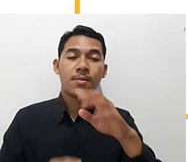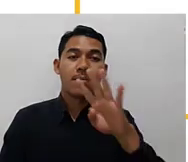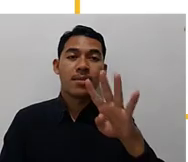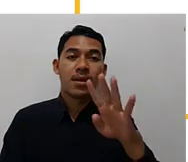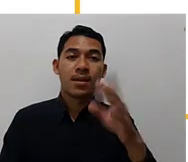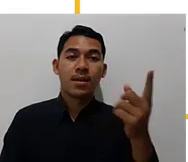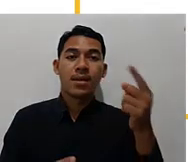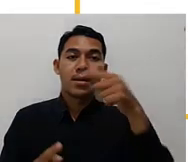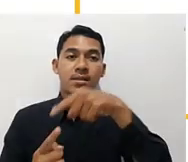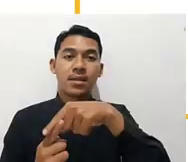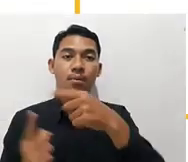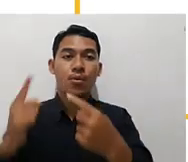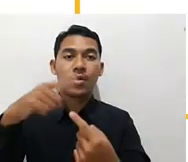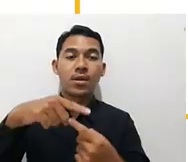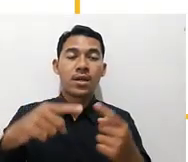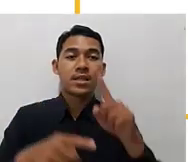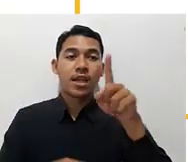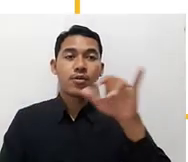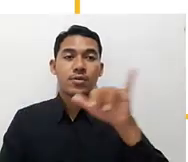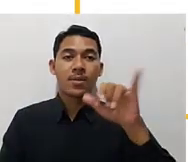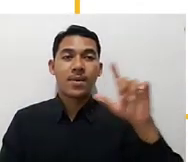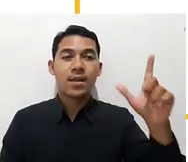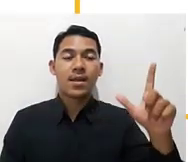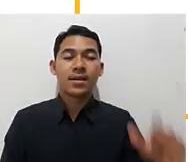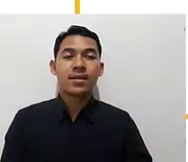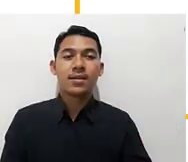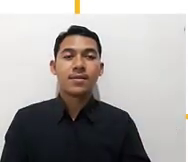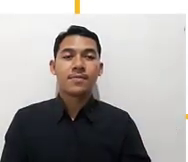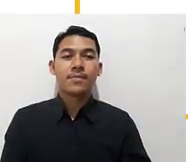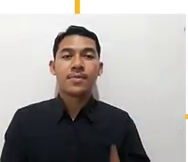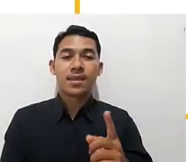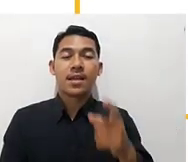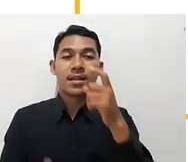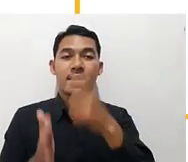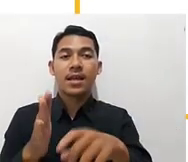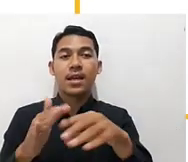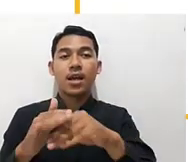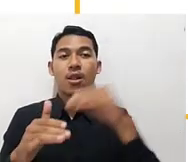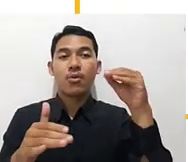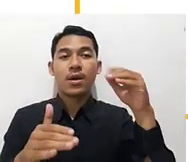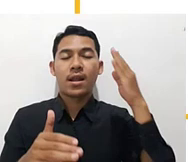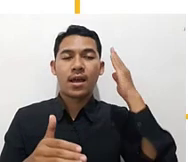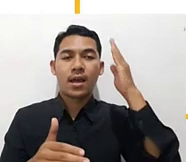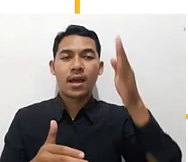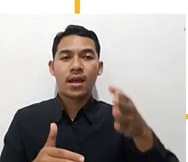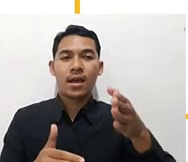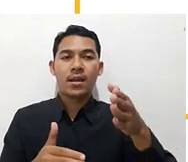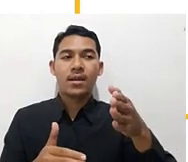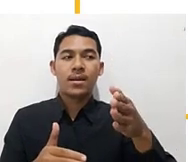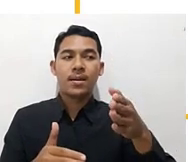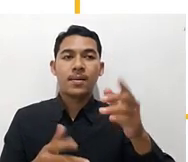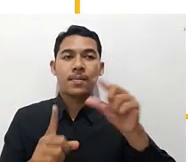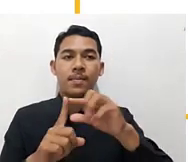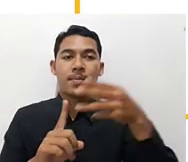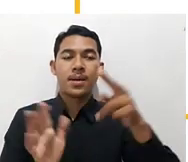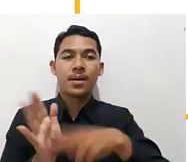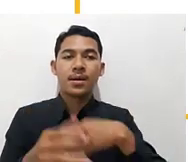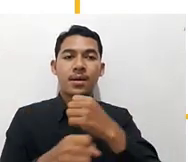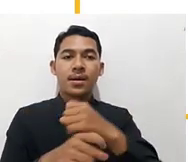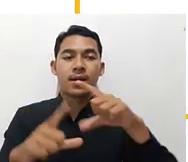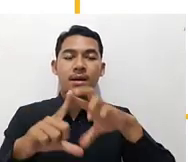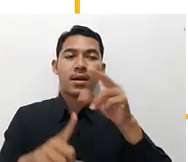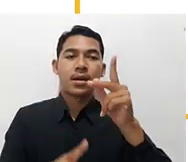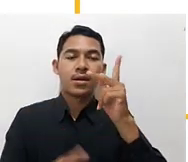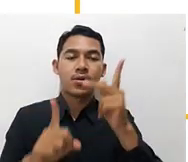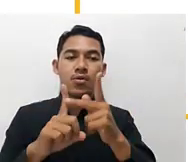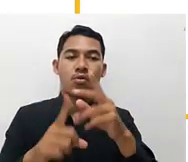Saling dihubungkan satu sama lain supaya nilai keluarannya ini akan saling dipengaruhi gitu tuh. Nah, jadi karena di sini dia